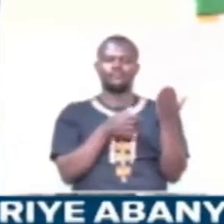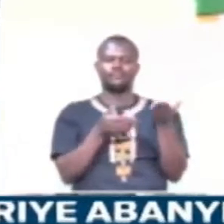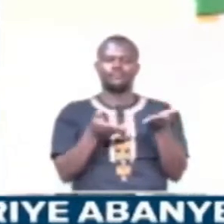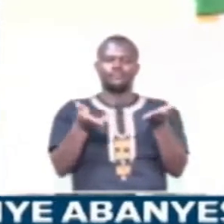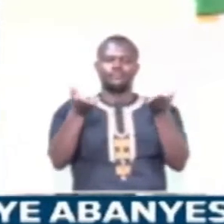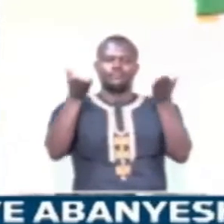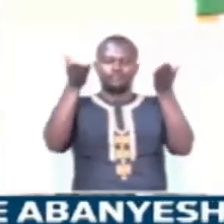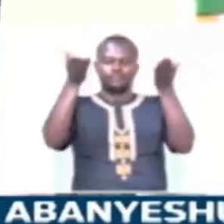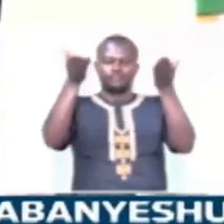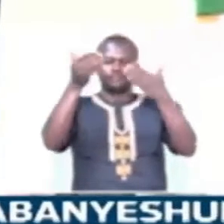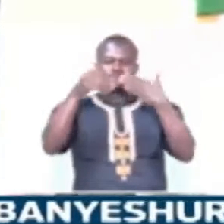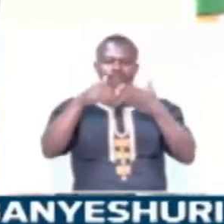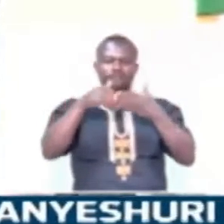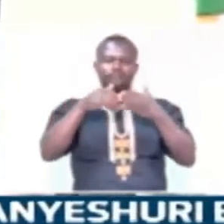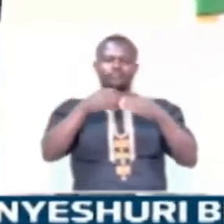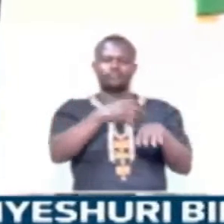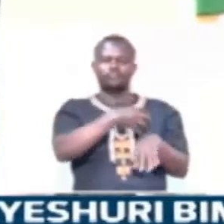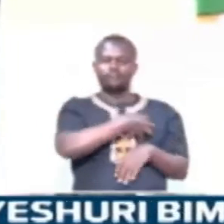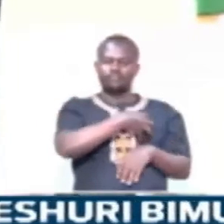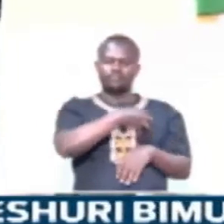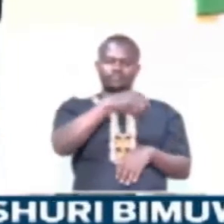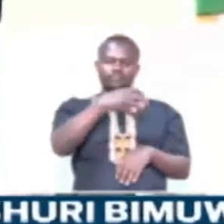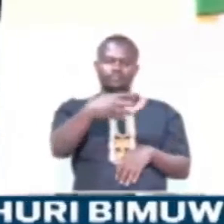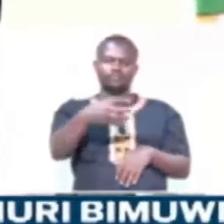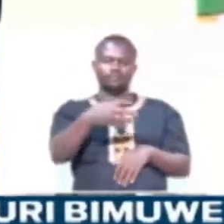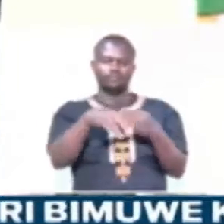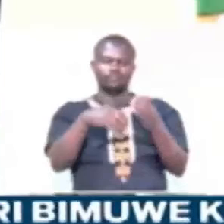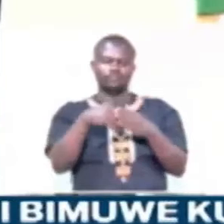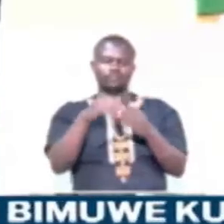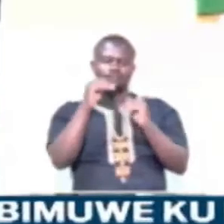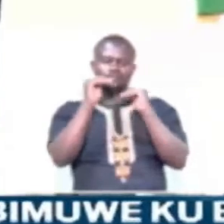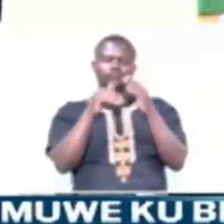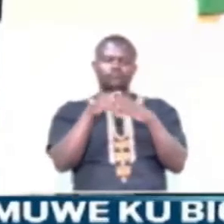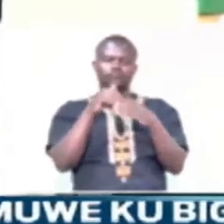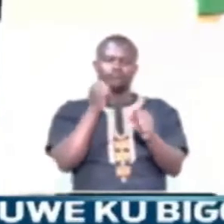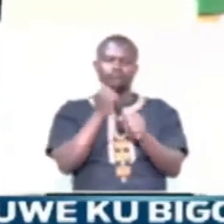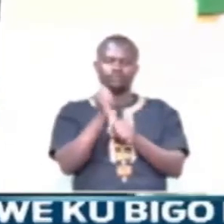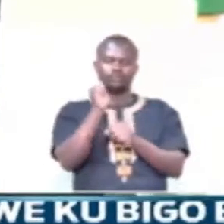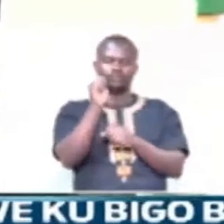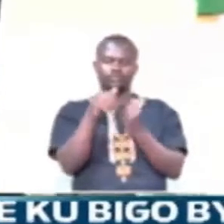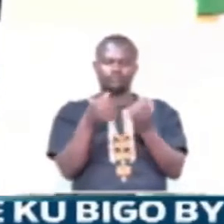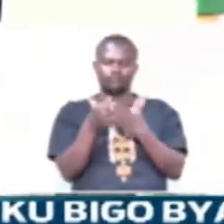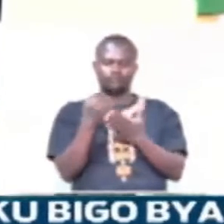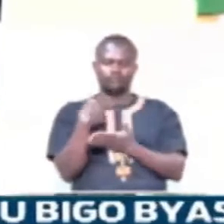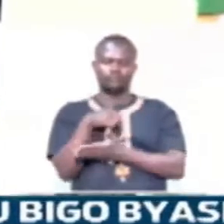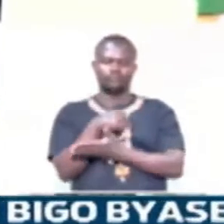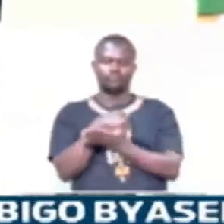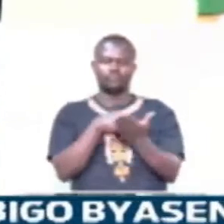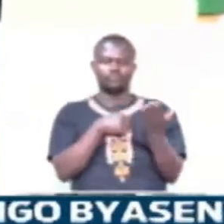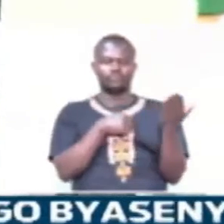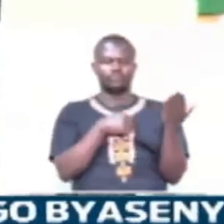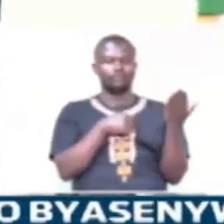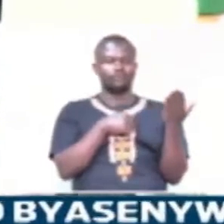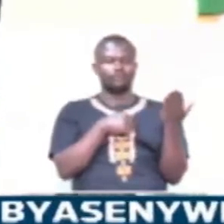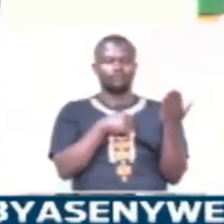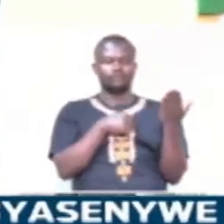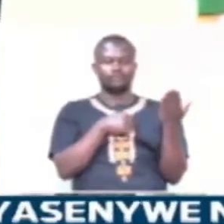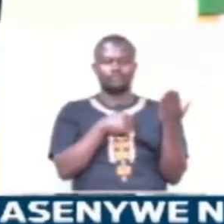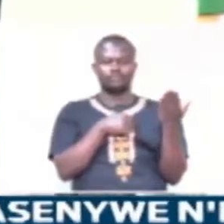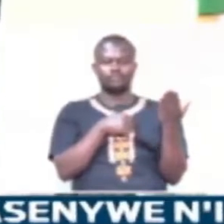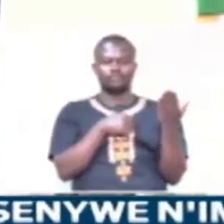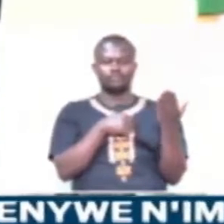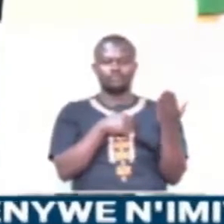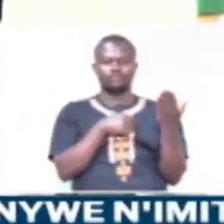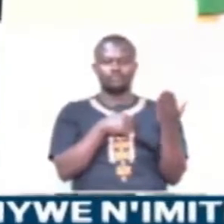ikigega nzahura bukungu gifasha urwego rw'abikorera bagizwe ingaruka mu